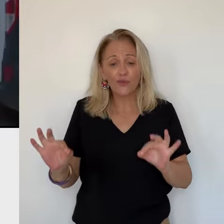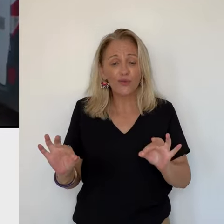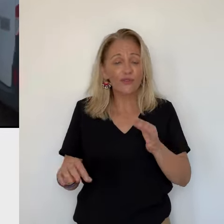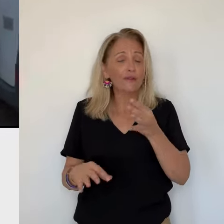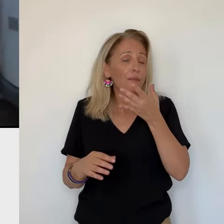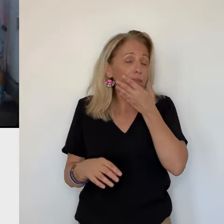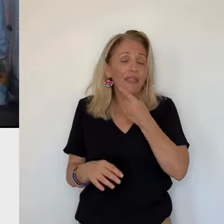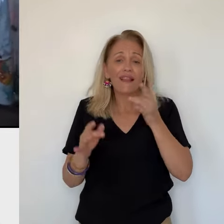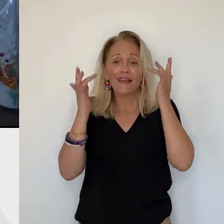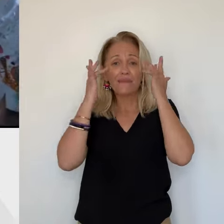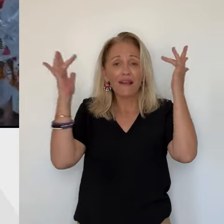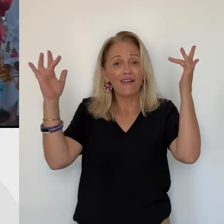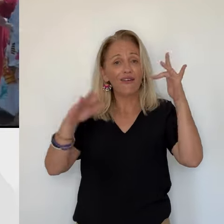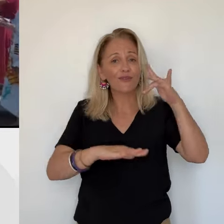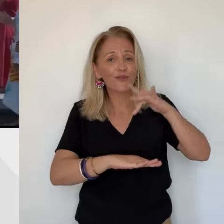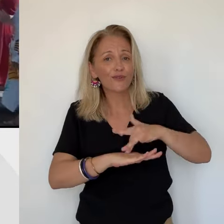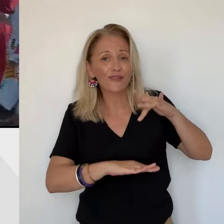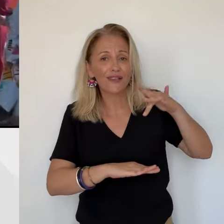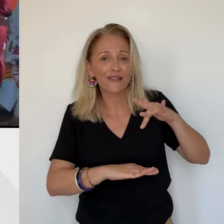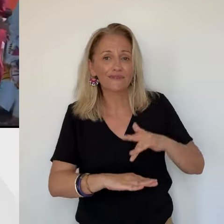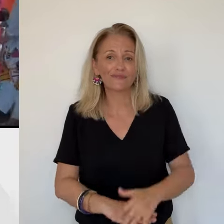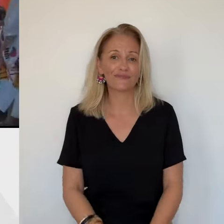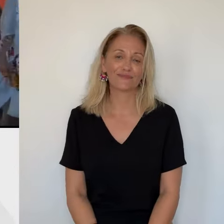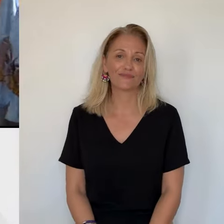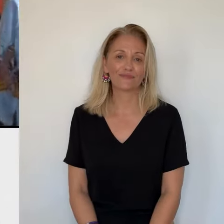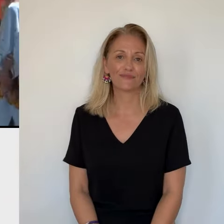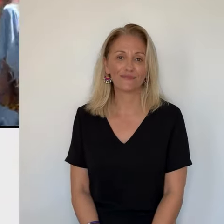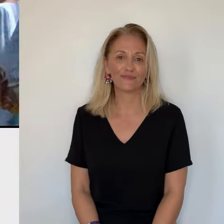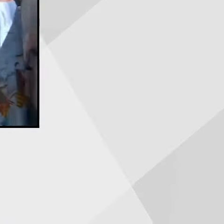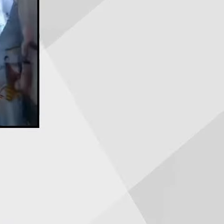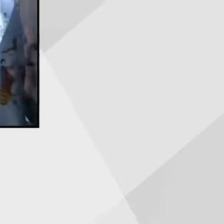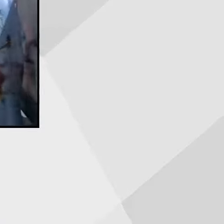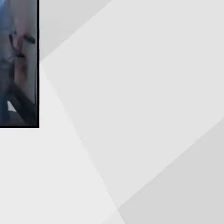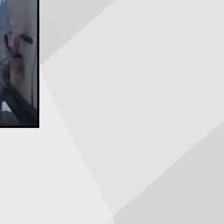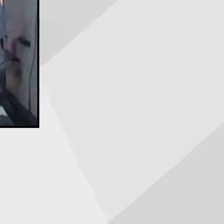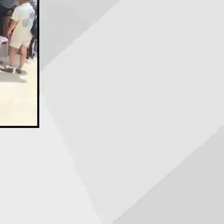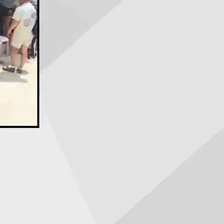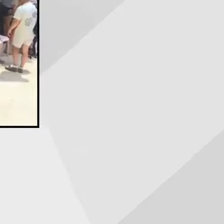la joie du public et des habitants de Guisogne rappelle que cette course est avant tout